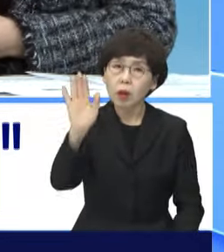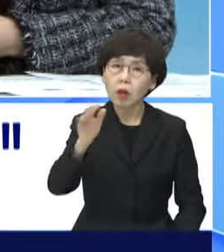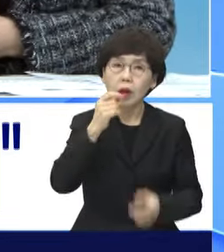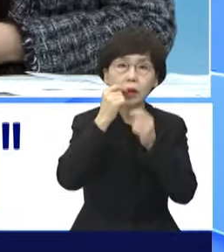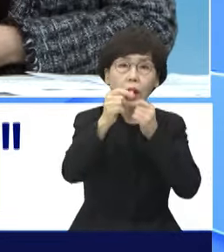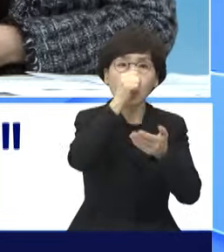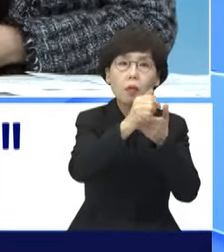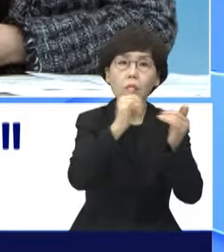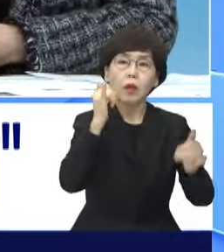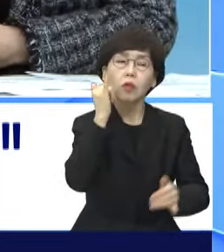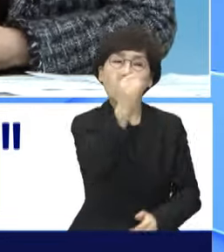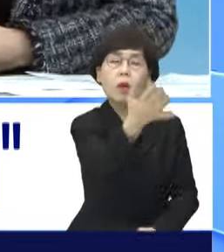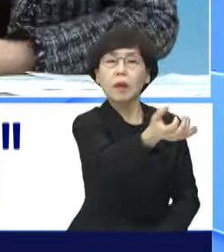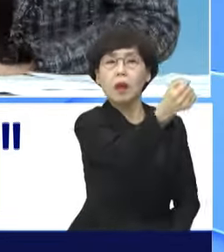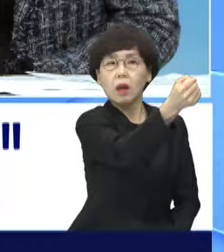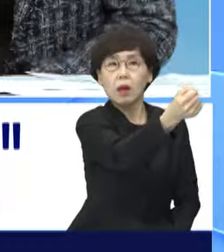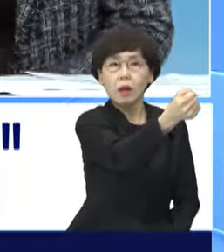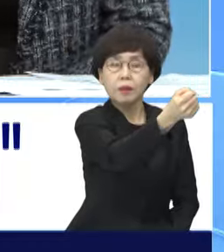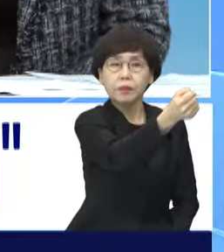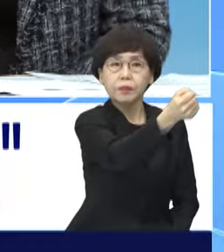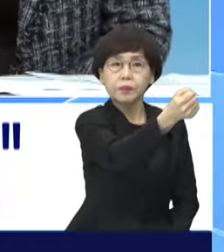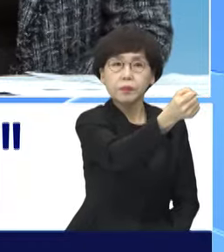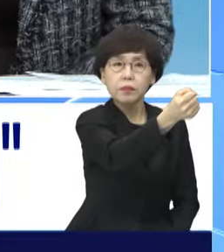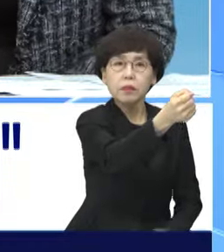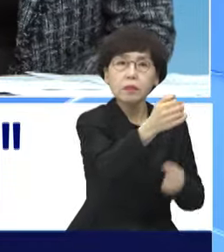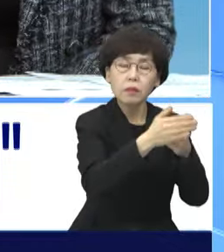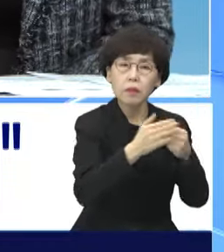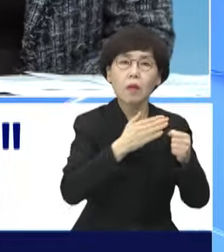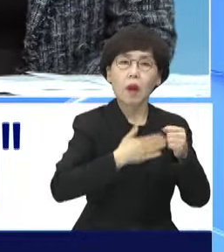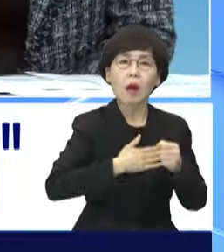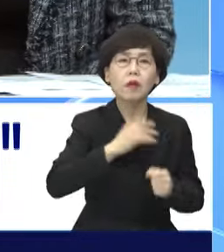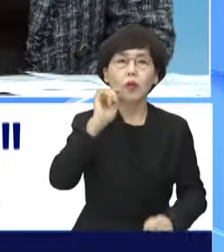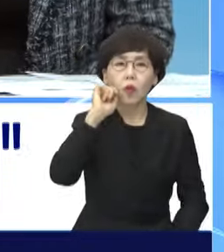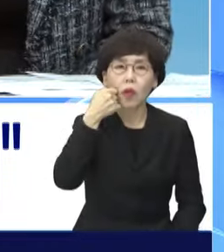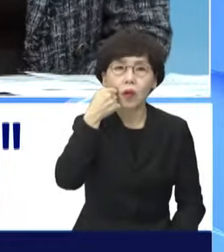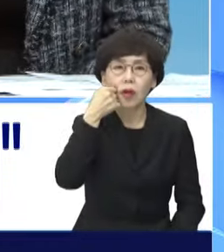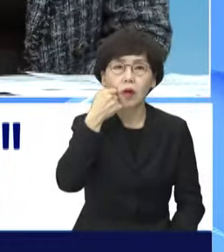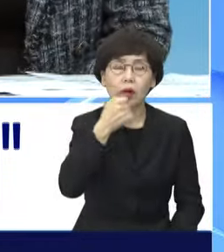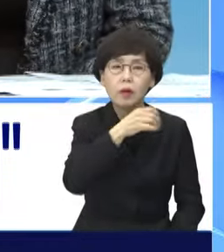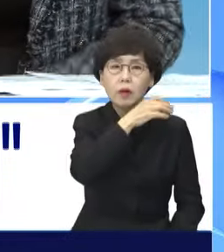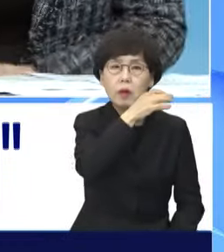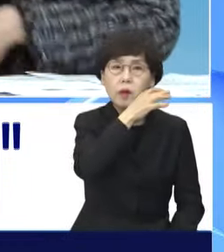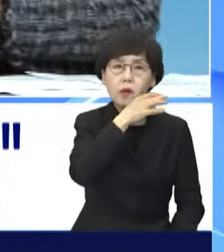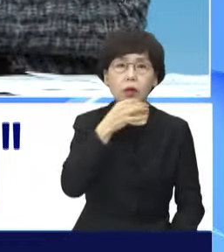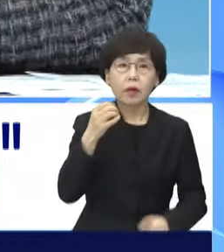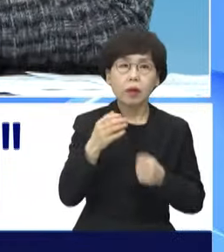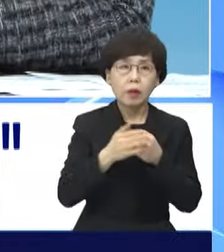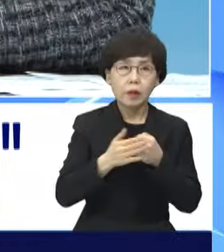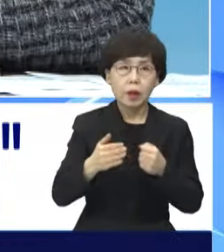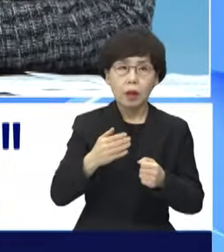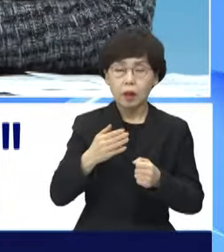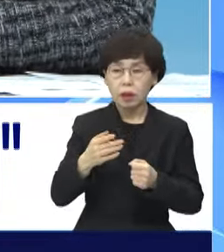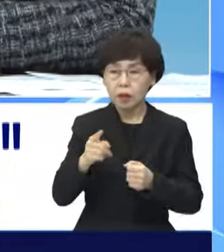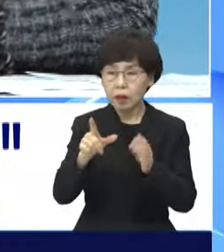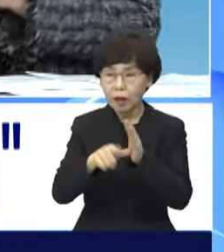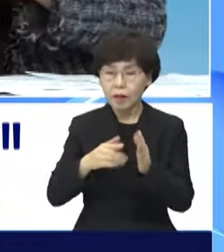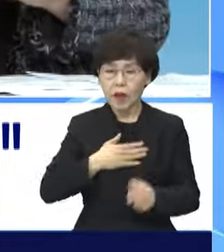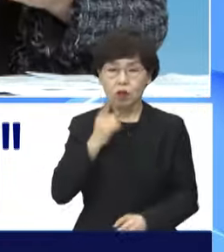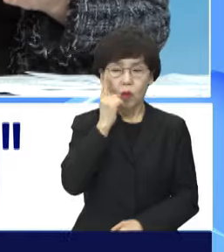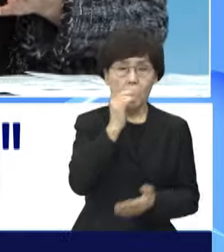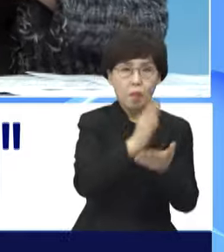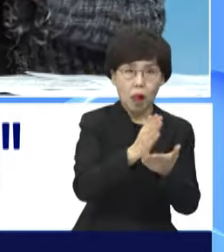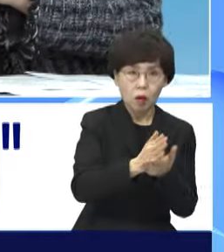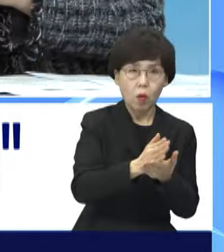받기 때문에 이거를 이제 알기가 굉장히 어려운 그런 상황이 되는 겁니다 그래서 지인의 핸드폰을 사용하거나